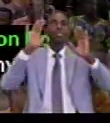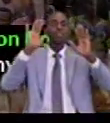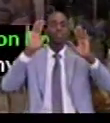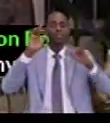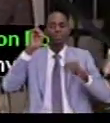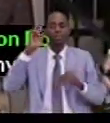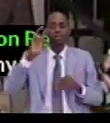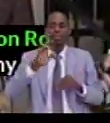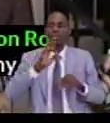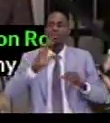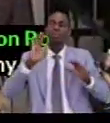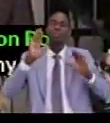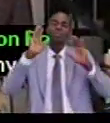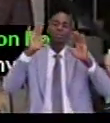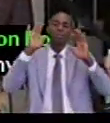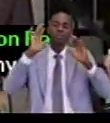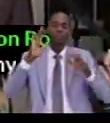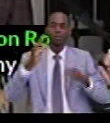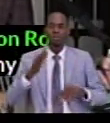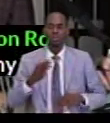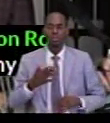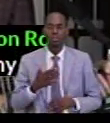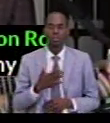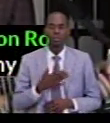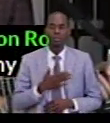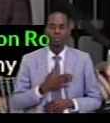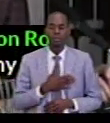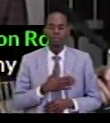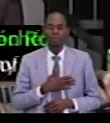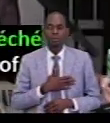tu es merveilleux, mon roi.